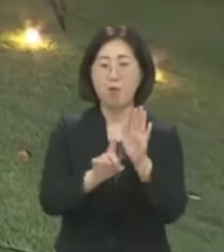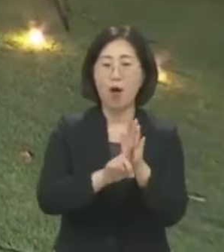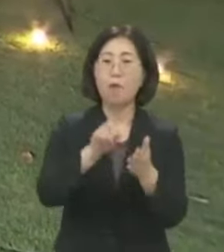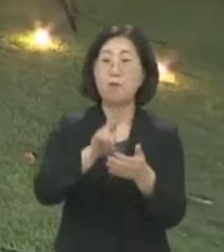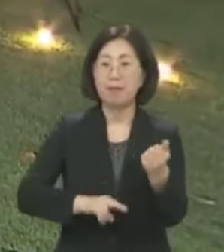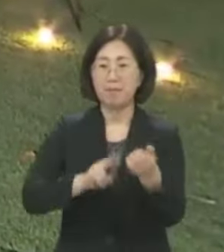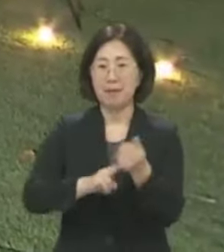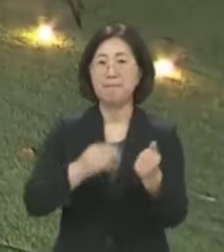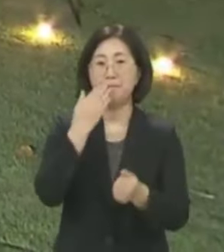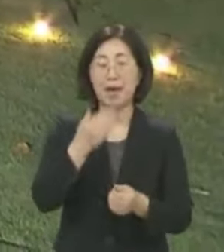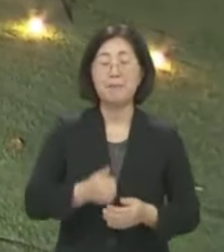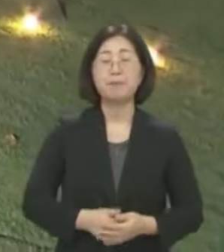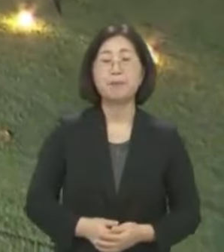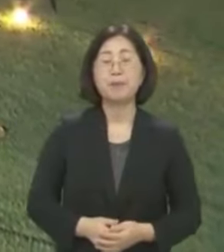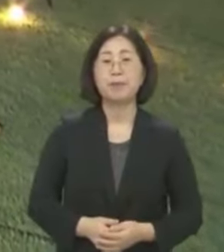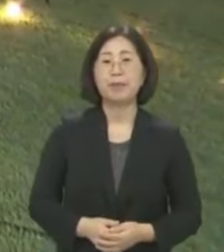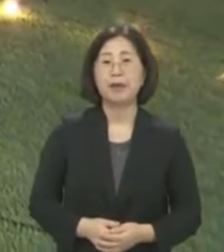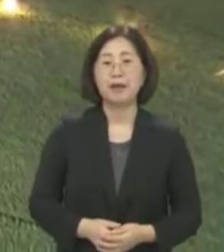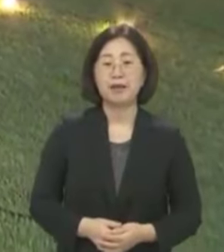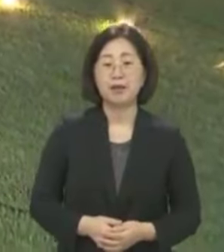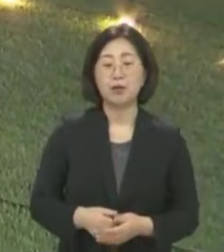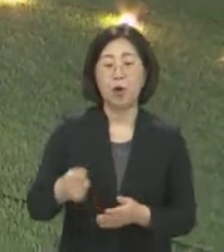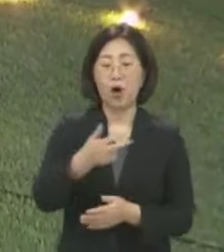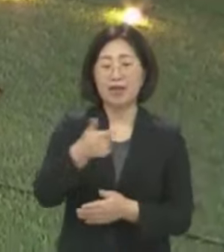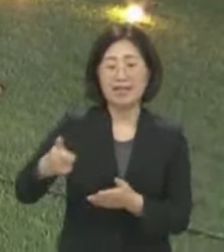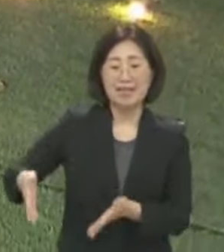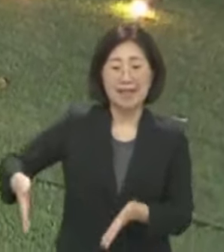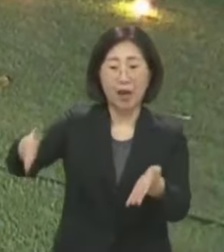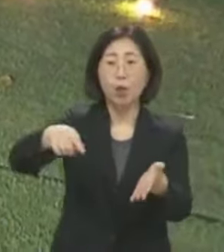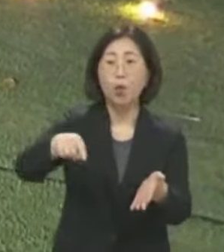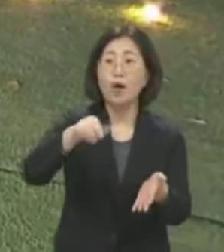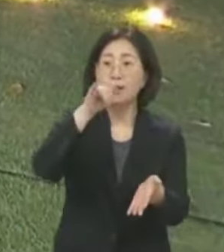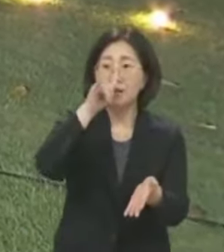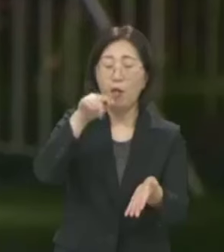부분도 있고 또 우리 진남문 앞에 보면 큰 대로가 있습니다. 그 대로에